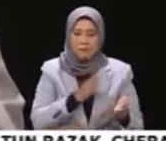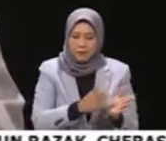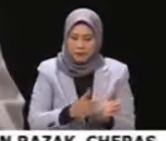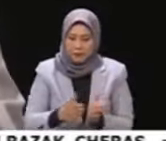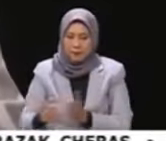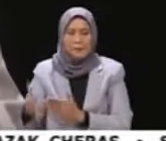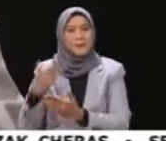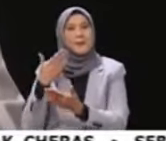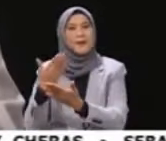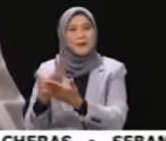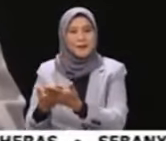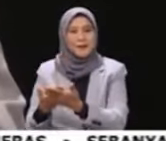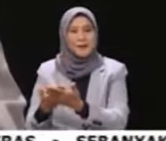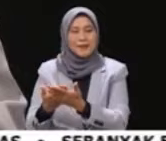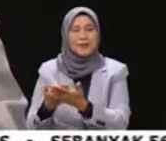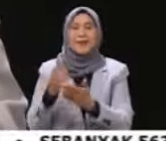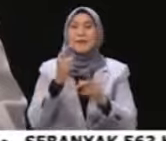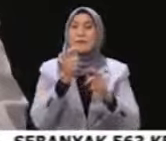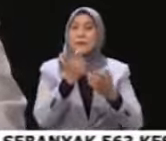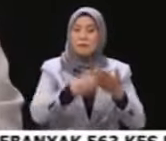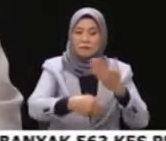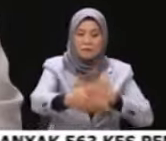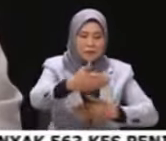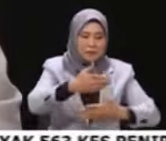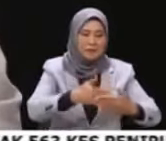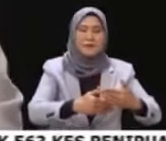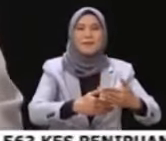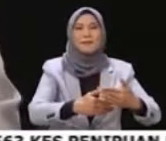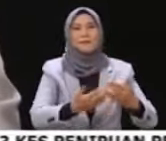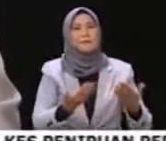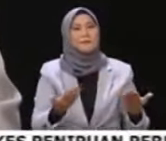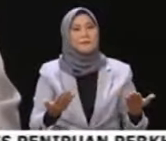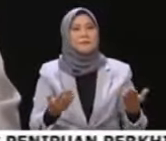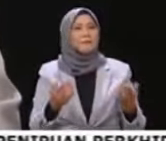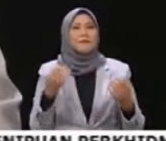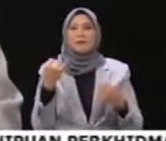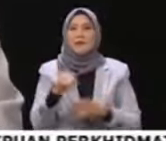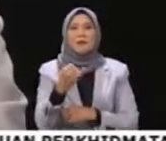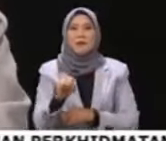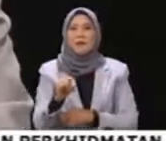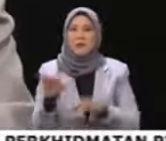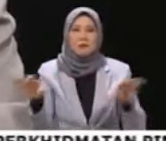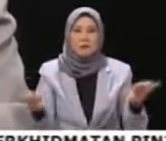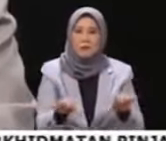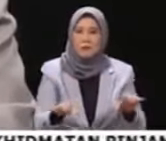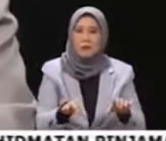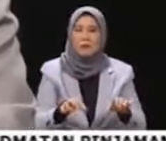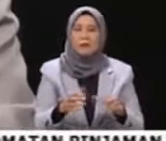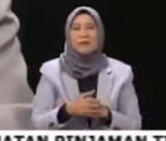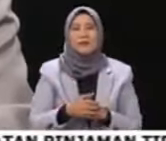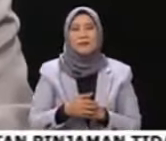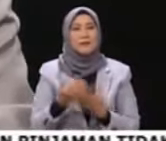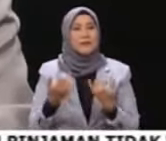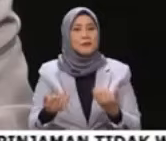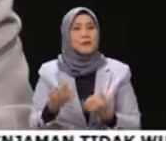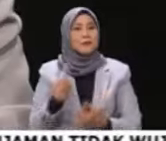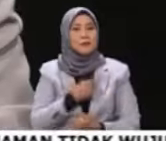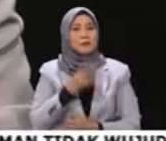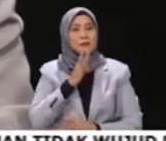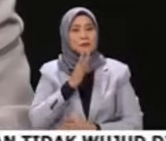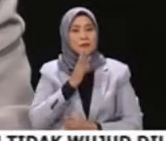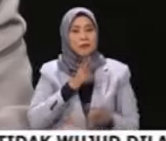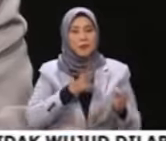baik, sedangkan tiba-tiba benda itu tidak apa dapat laksanakan. Kerana kita tahu dalam konteks kita bercakap soal